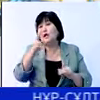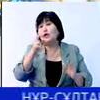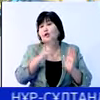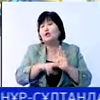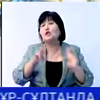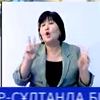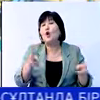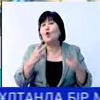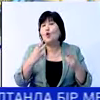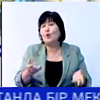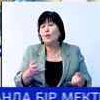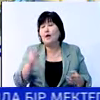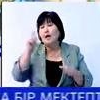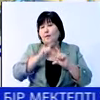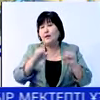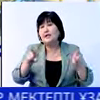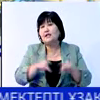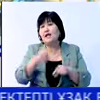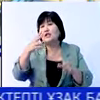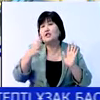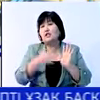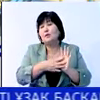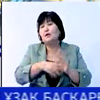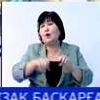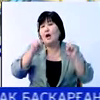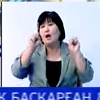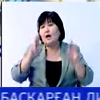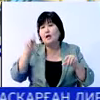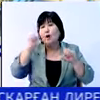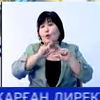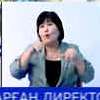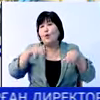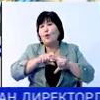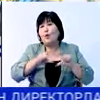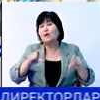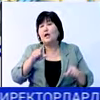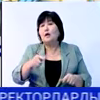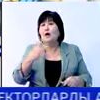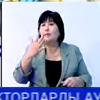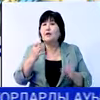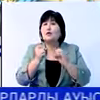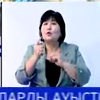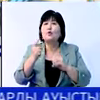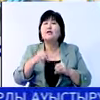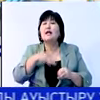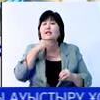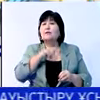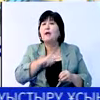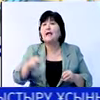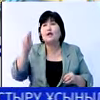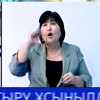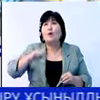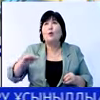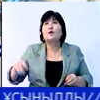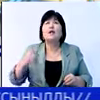клуб мектептерде және 29 клуб арналы оқу орындарында, оған 5-ші және 11-ші сынып арасында оқушылар